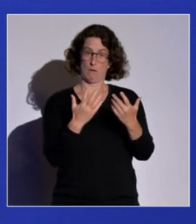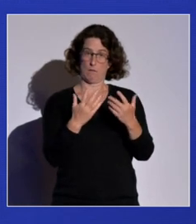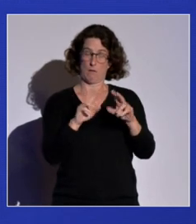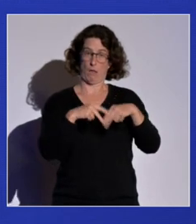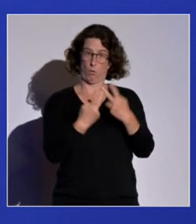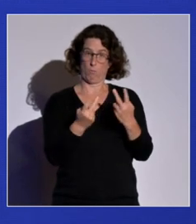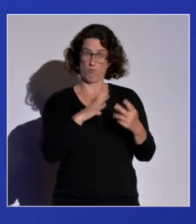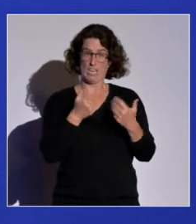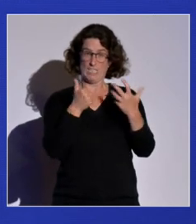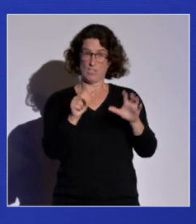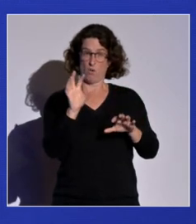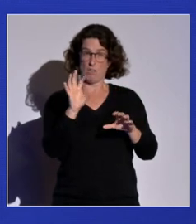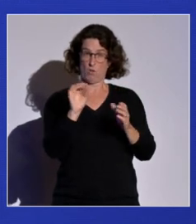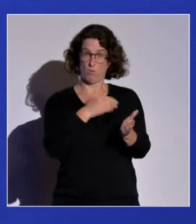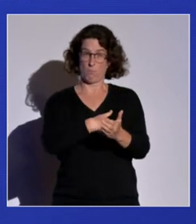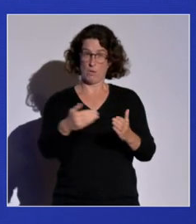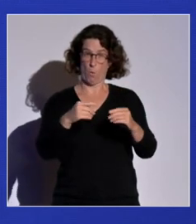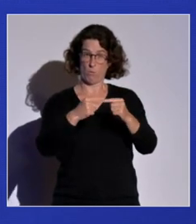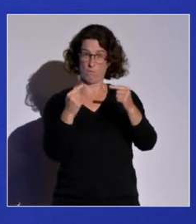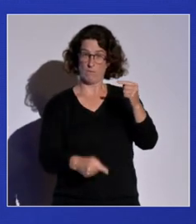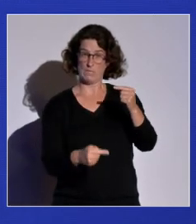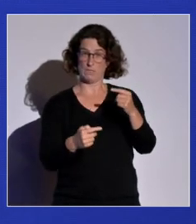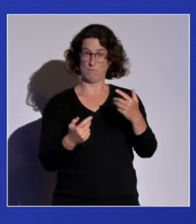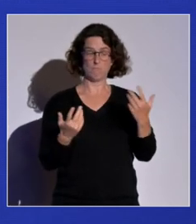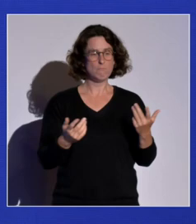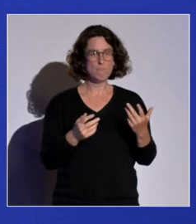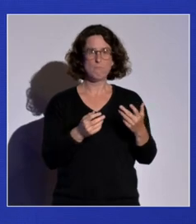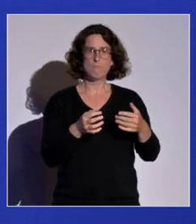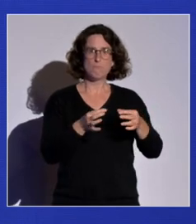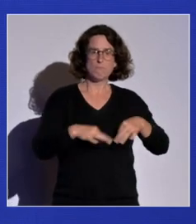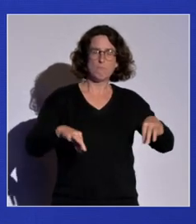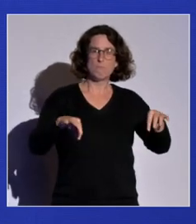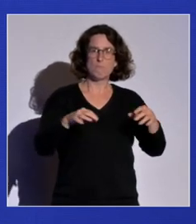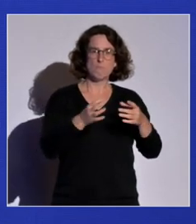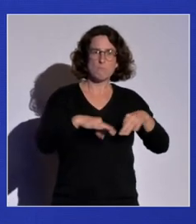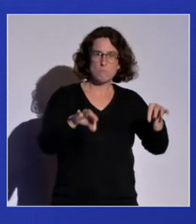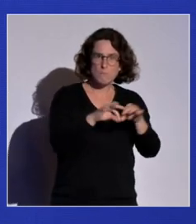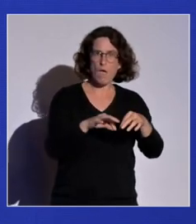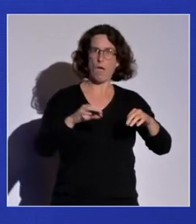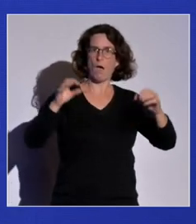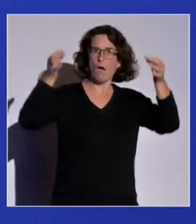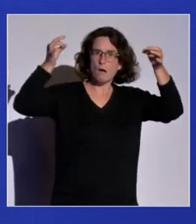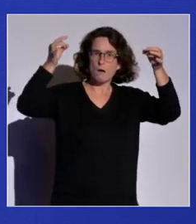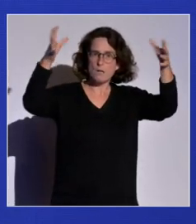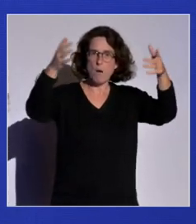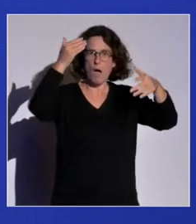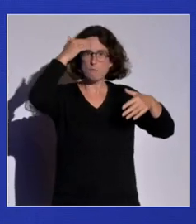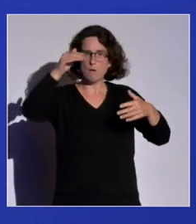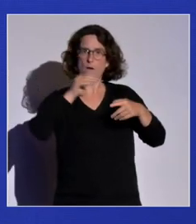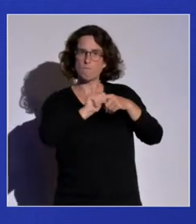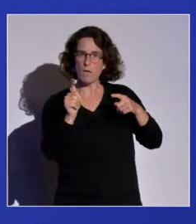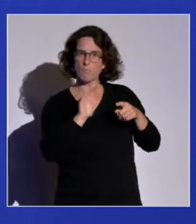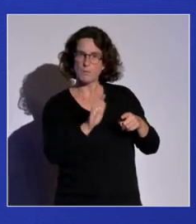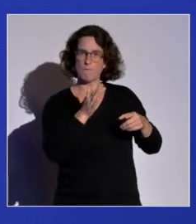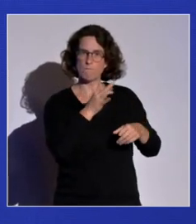que la terre, le climat, le savoir-faire français ne peuvent pas produire ces cinq légumes-là. C'était